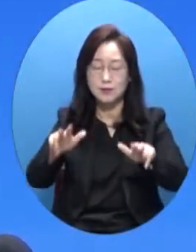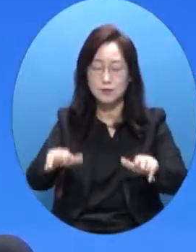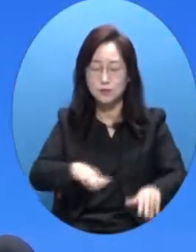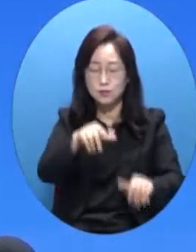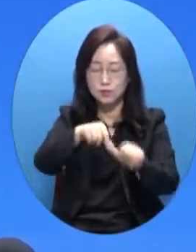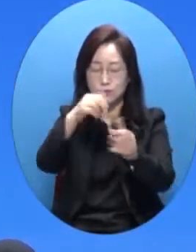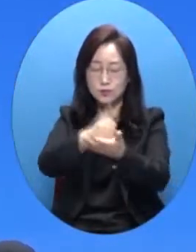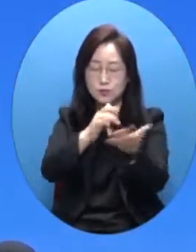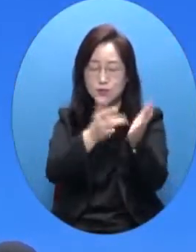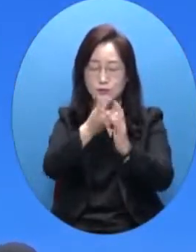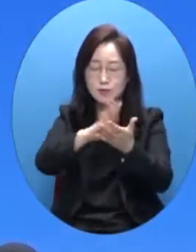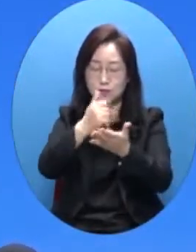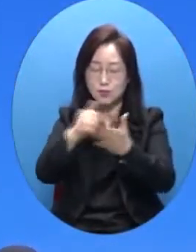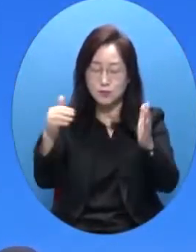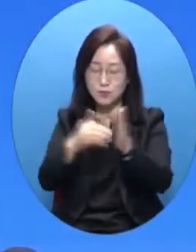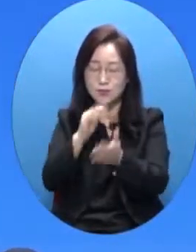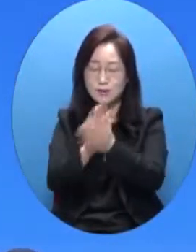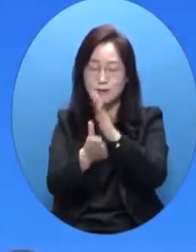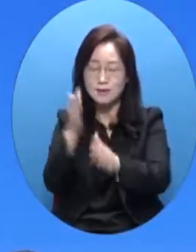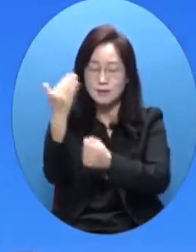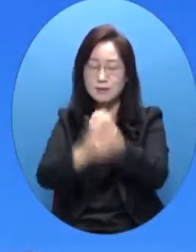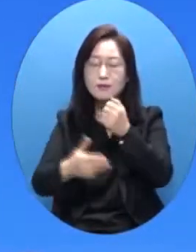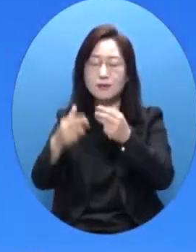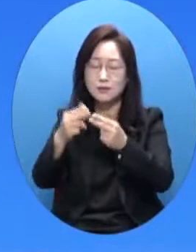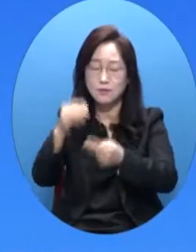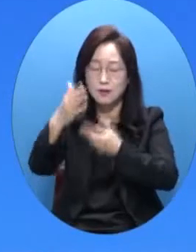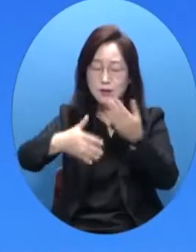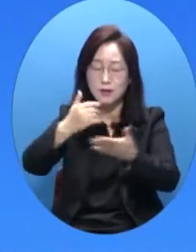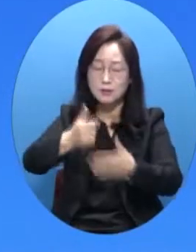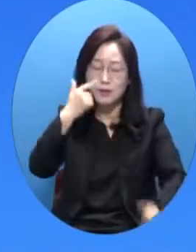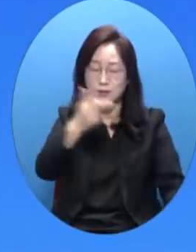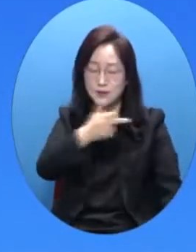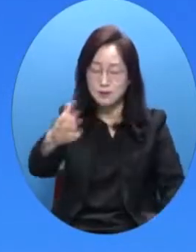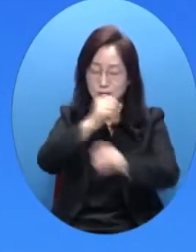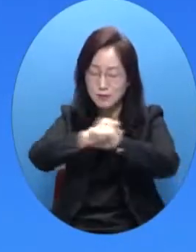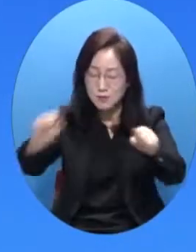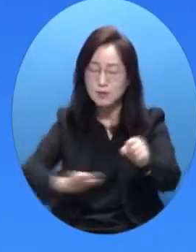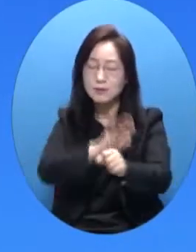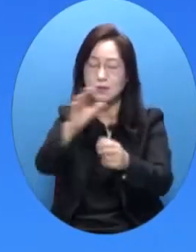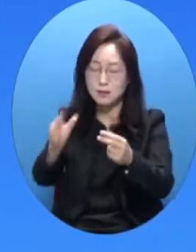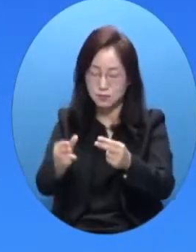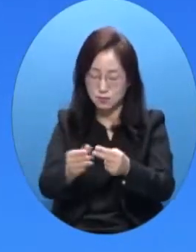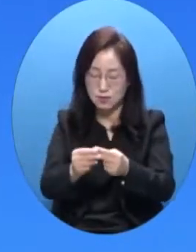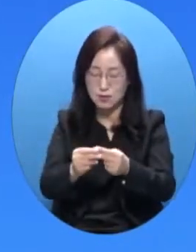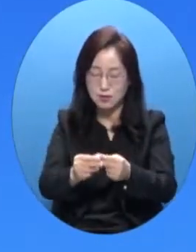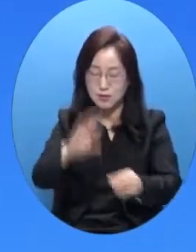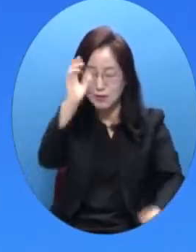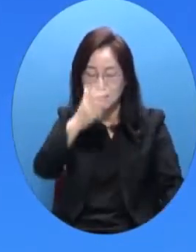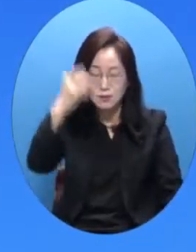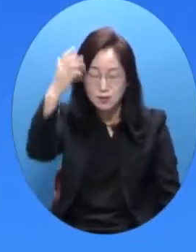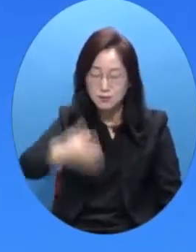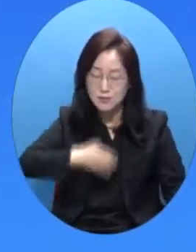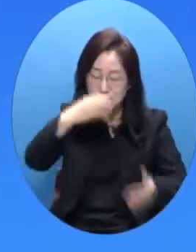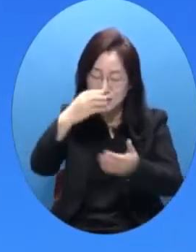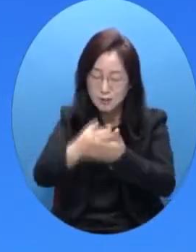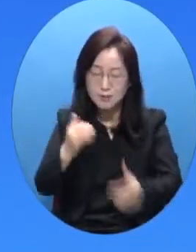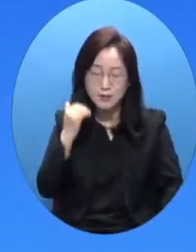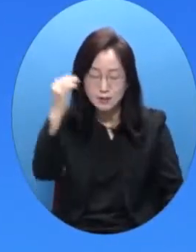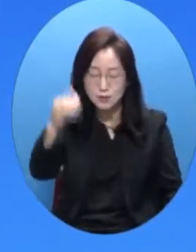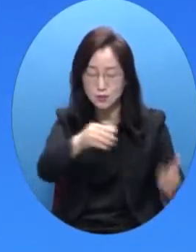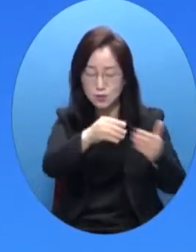지금은 우리 구세주 예수 그리스도의 무한하신 은혜와 하나님 아버지의 큰 넓으신 사랑과 성령의